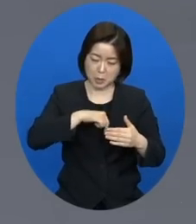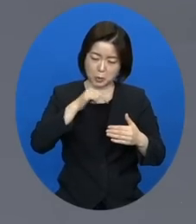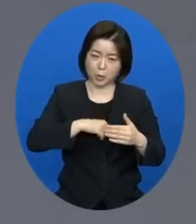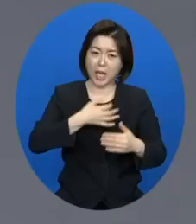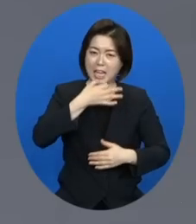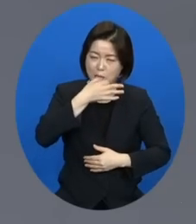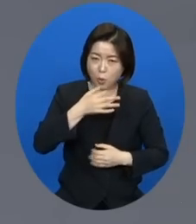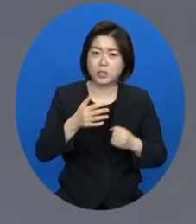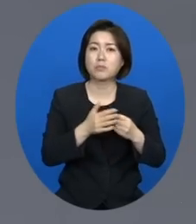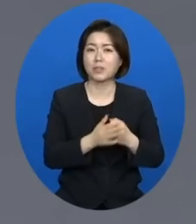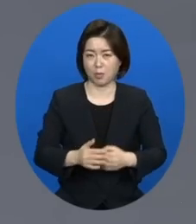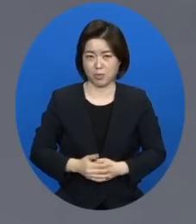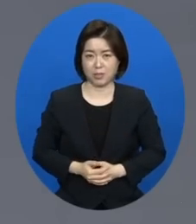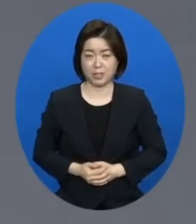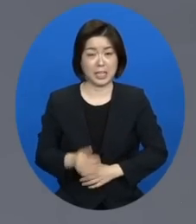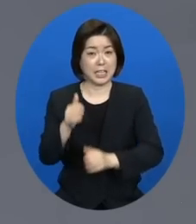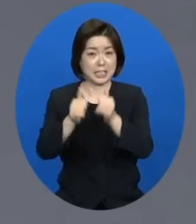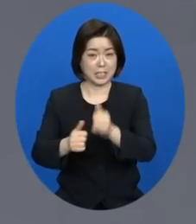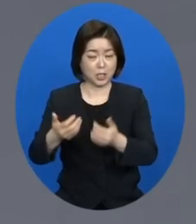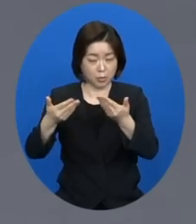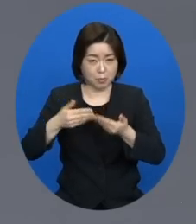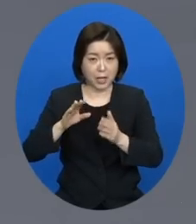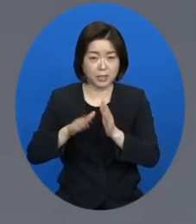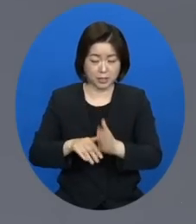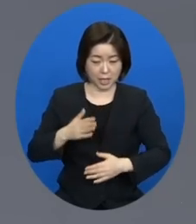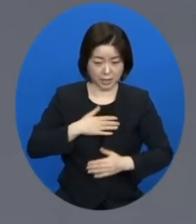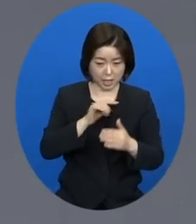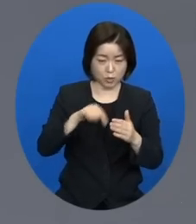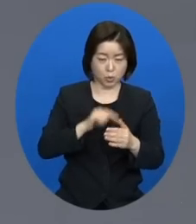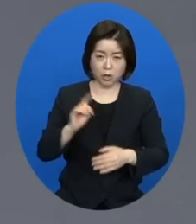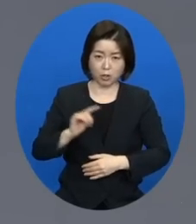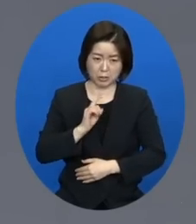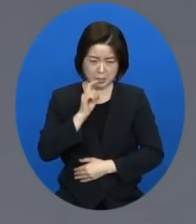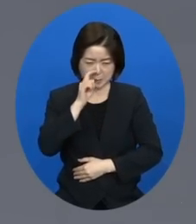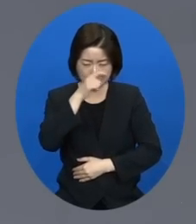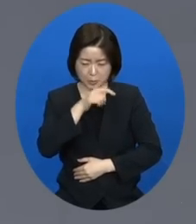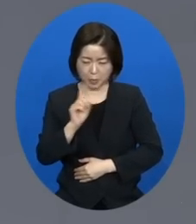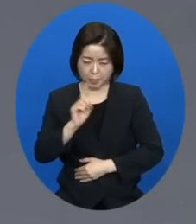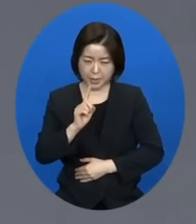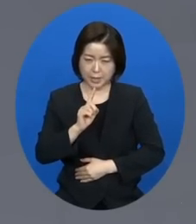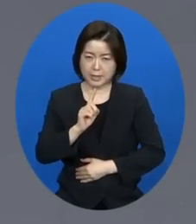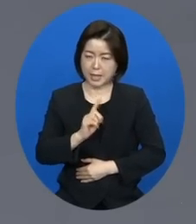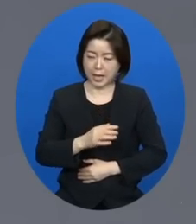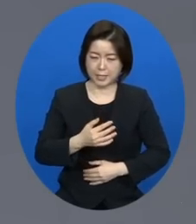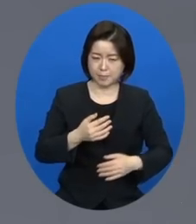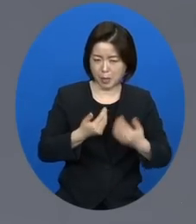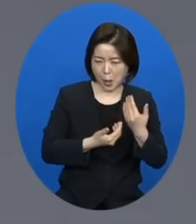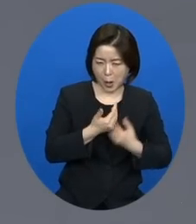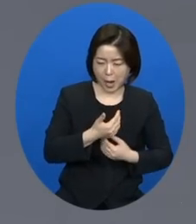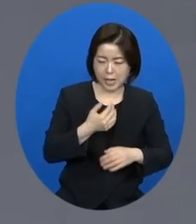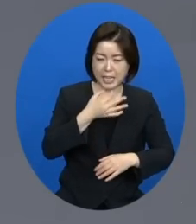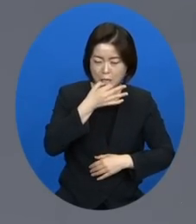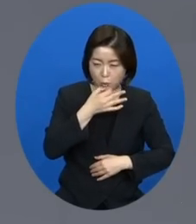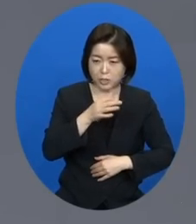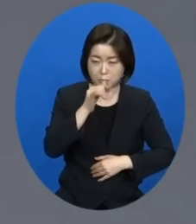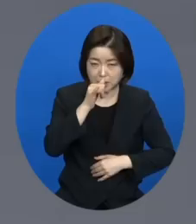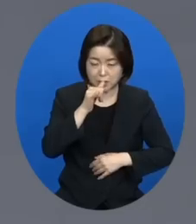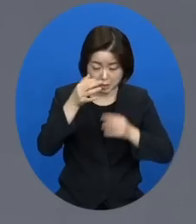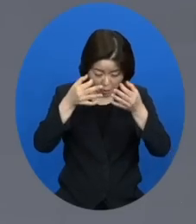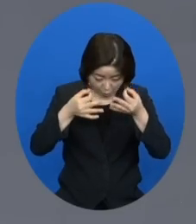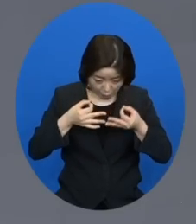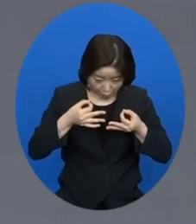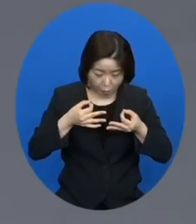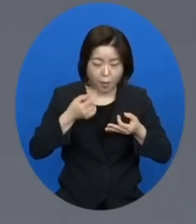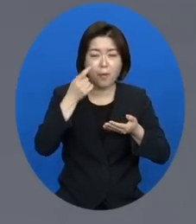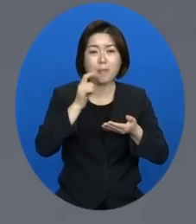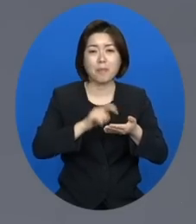그래서 우리는 시험을 받을 때에 내 안에 어떠한 불순물이 어떤 욕심들이 있는지를 비로소 깨닫게